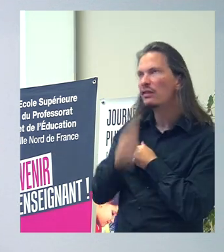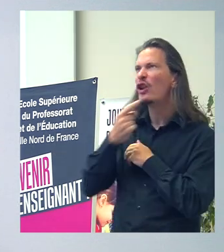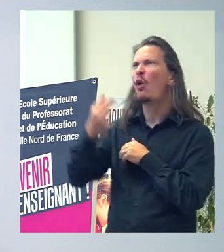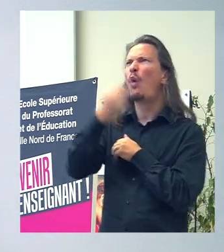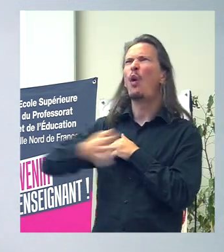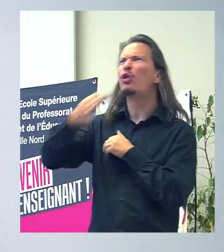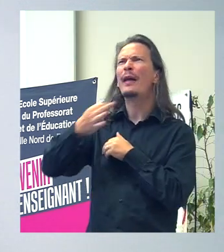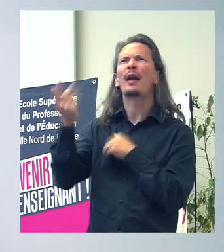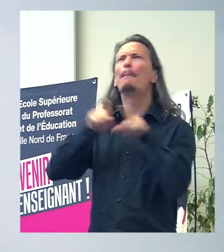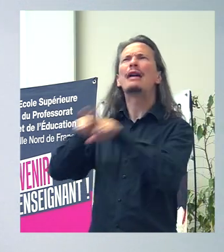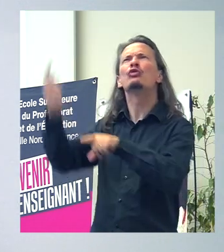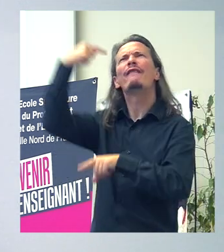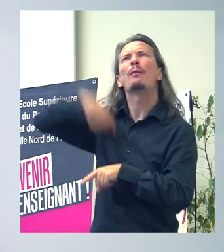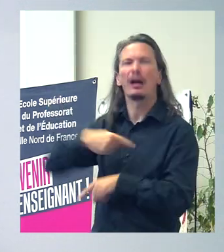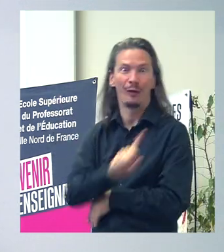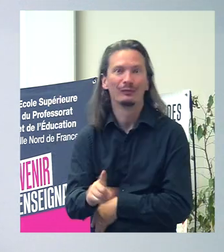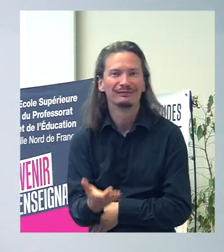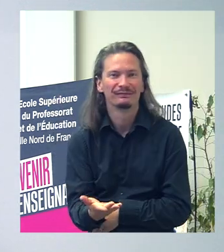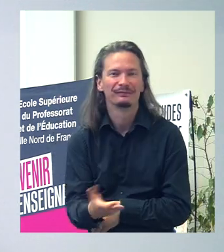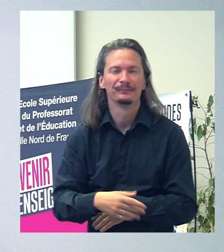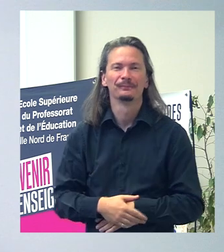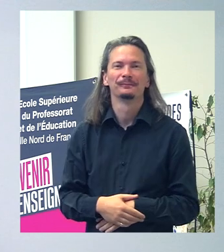a été injuste avec moi,